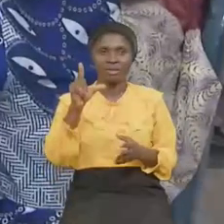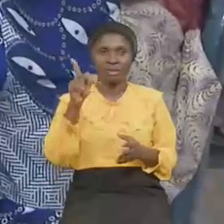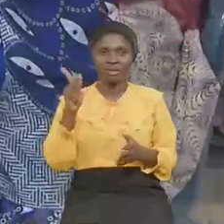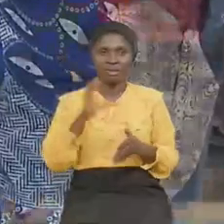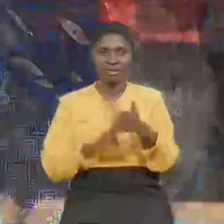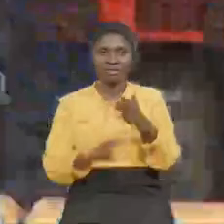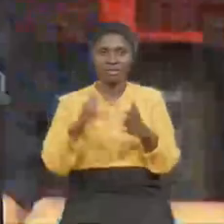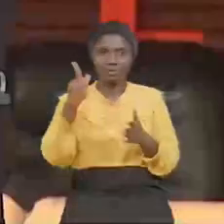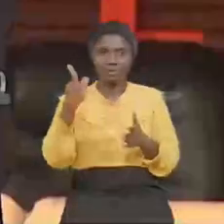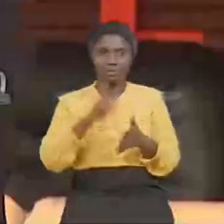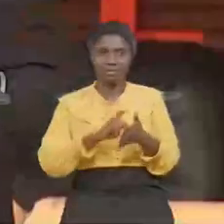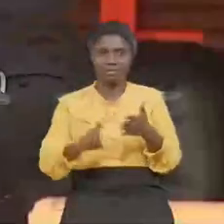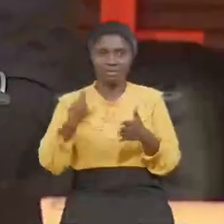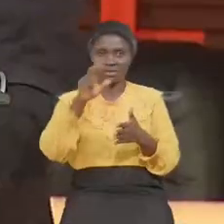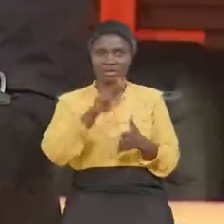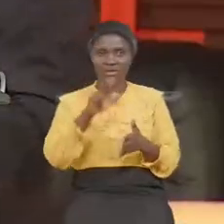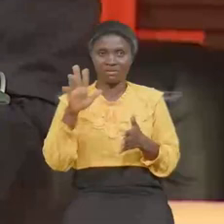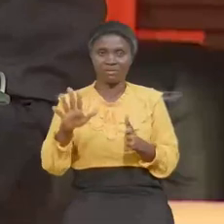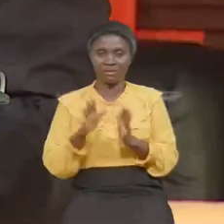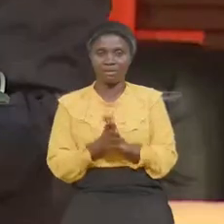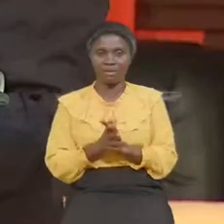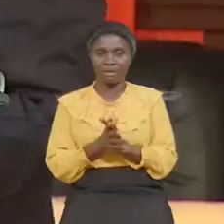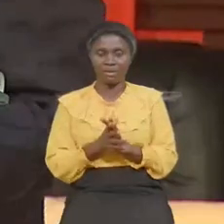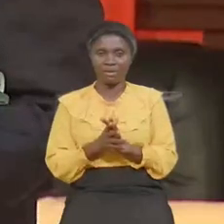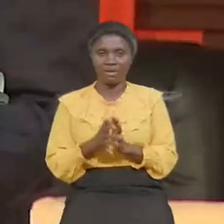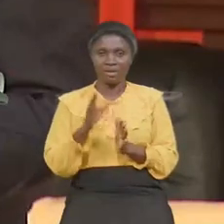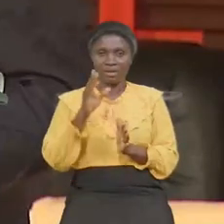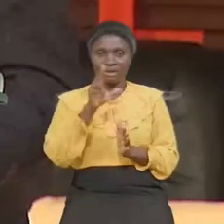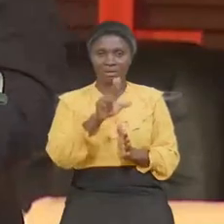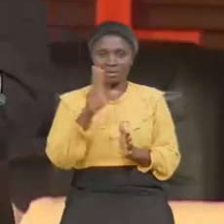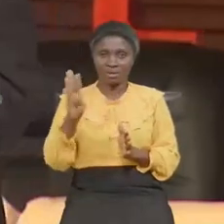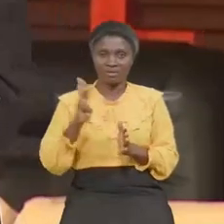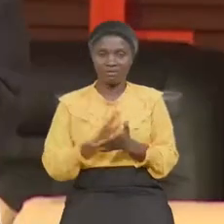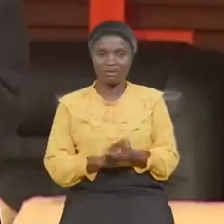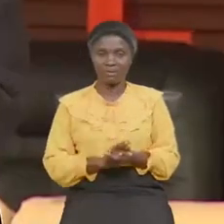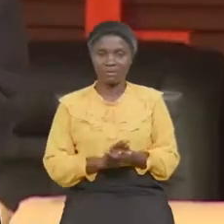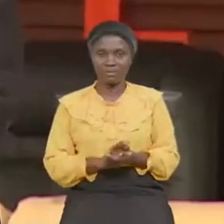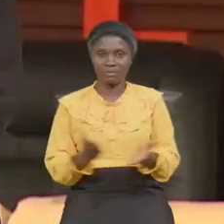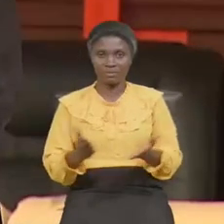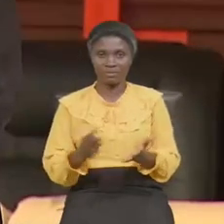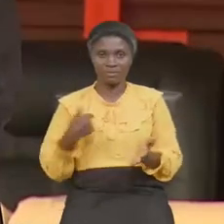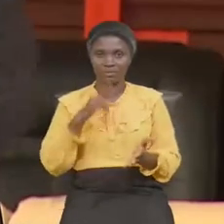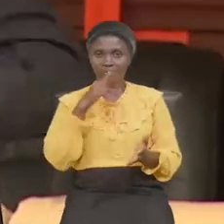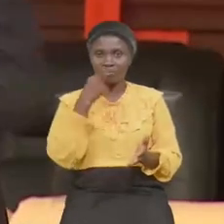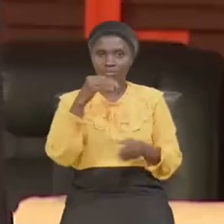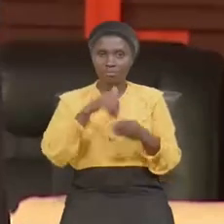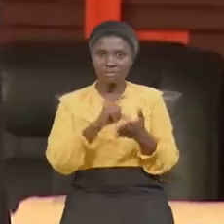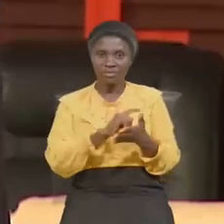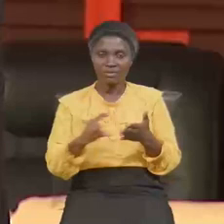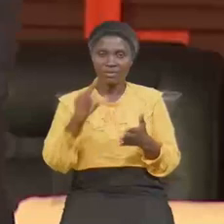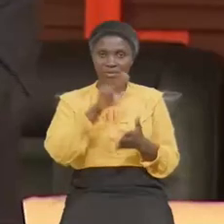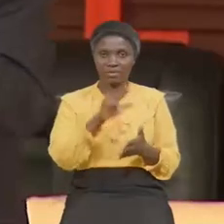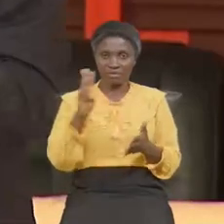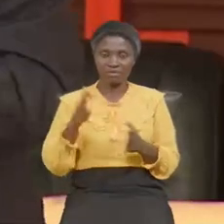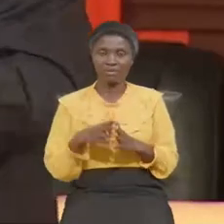21, lisons le verset 34. Voici, on nous dit ici dans le verset 34 de Luc